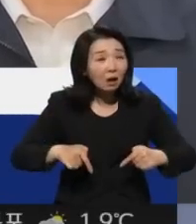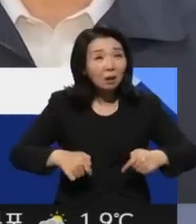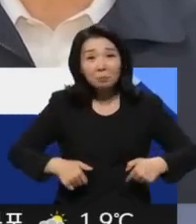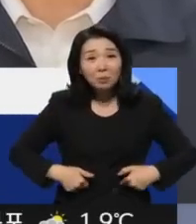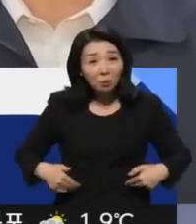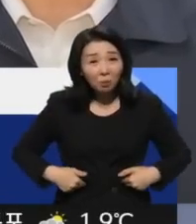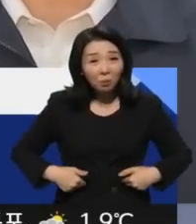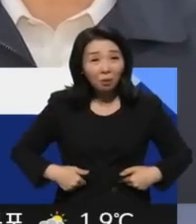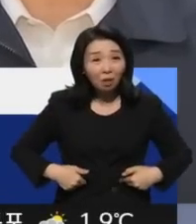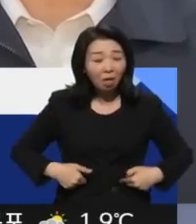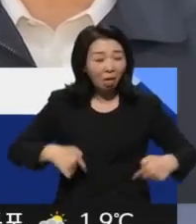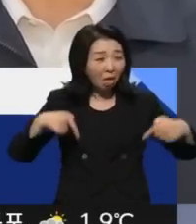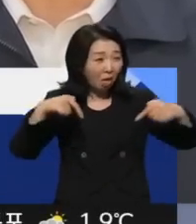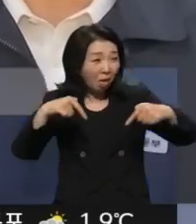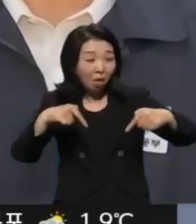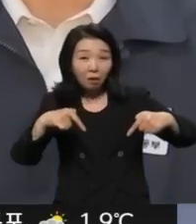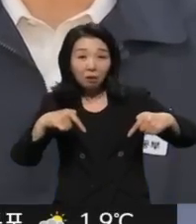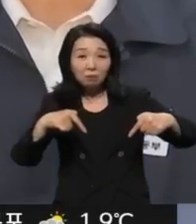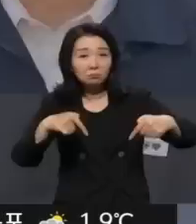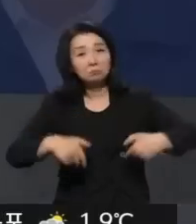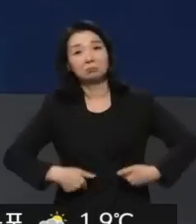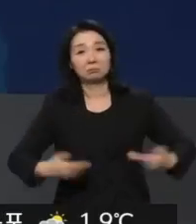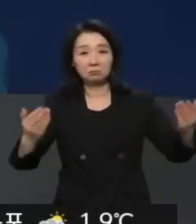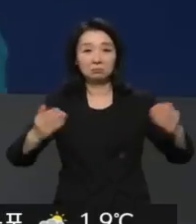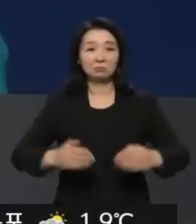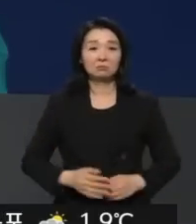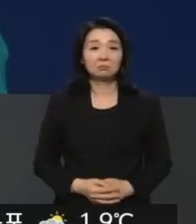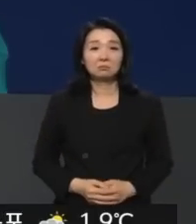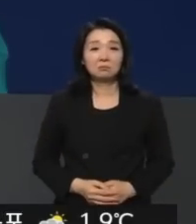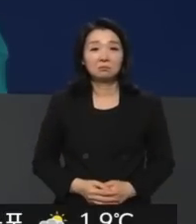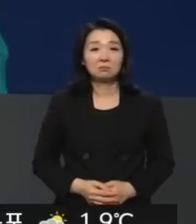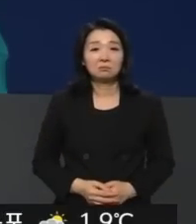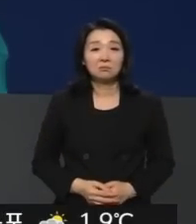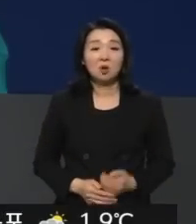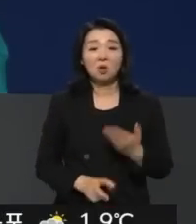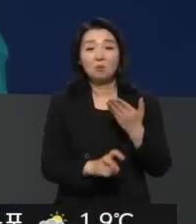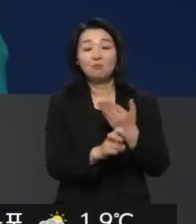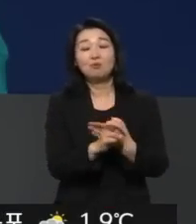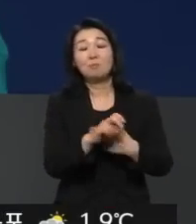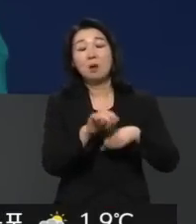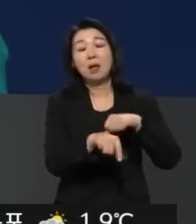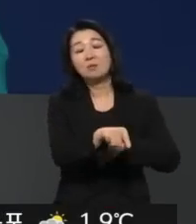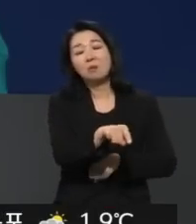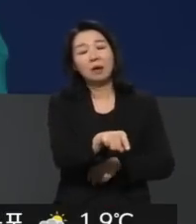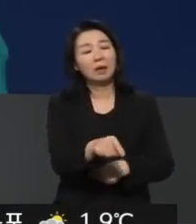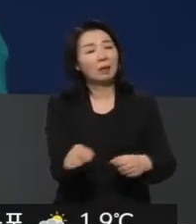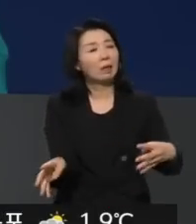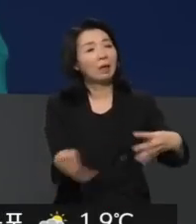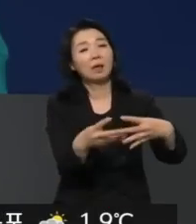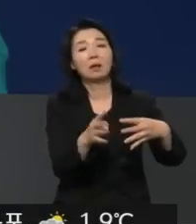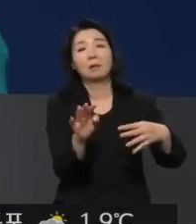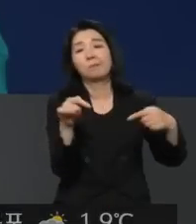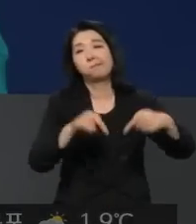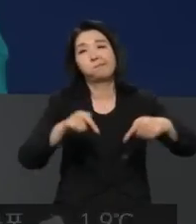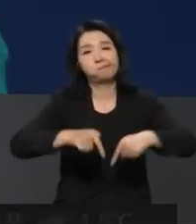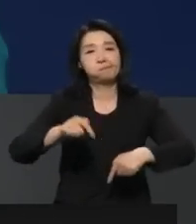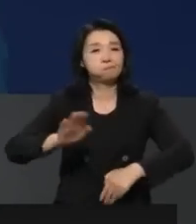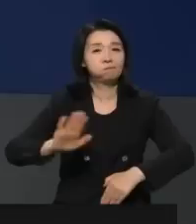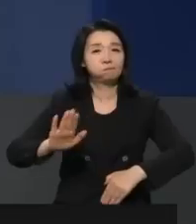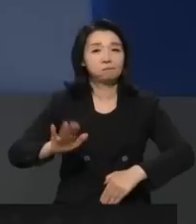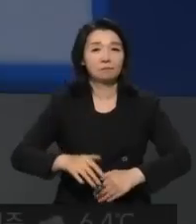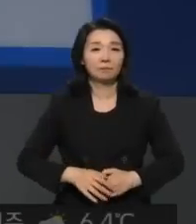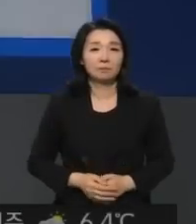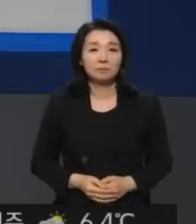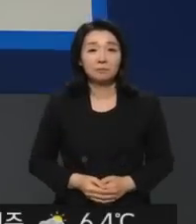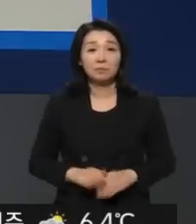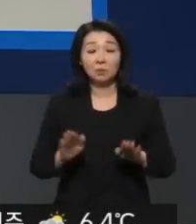무슨 교섭이 필요하겠습니까? 네, 한마디로 불법을 저지르는 단체와 무슨 협상이고 교섭이냐라는